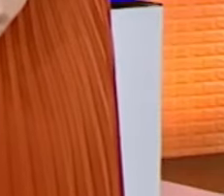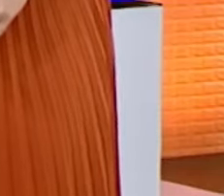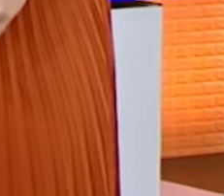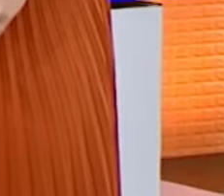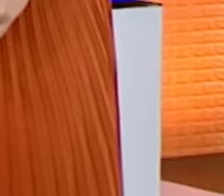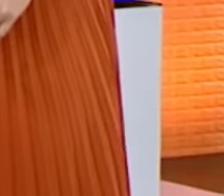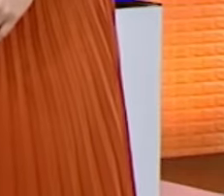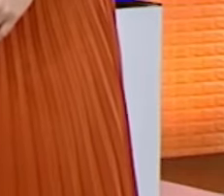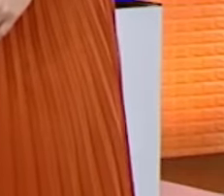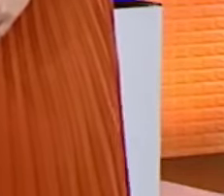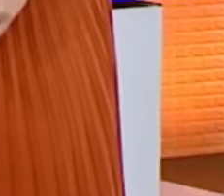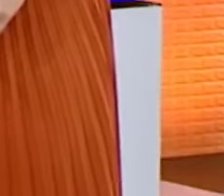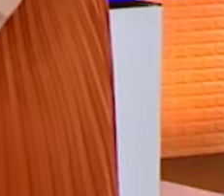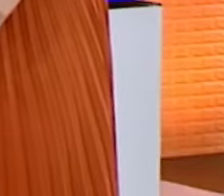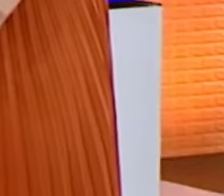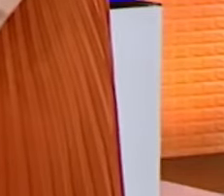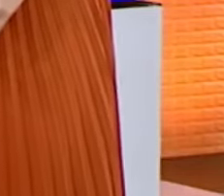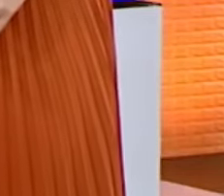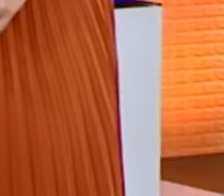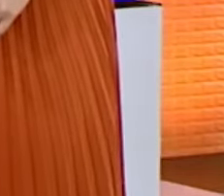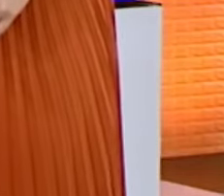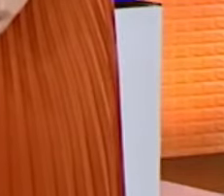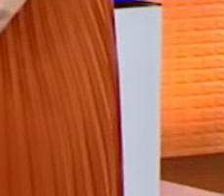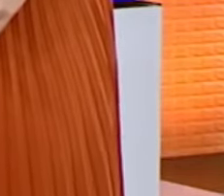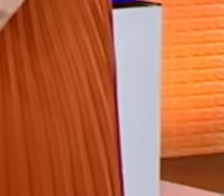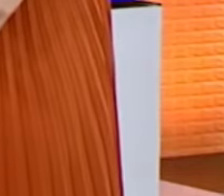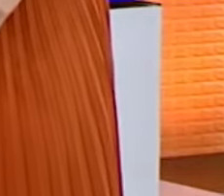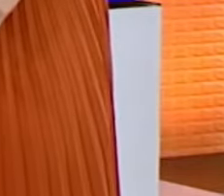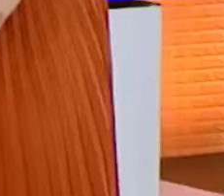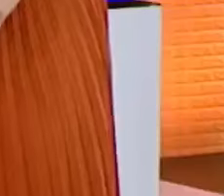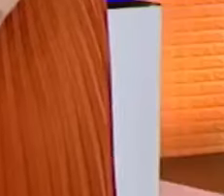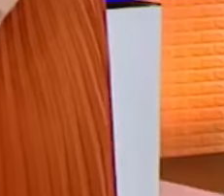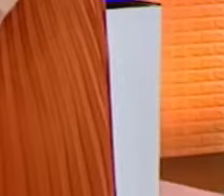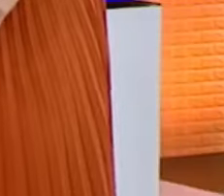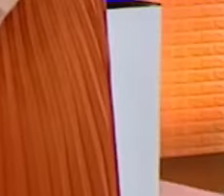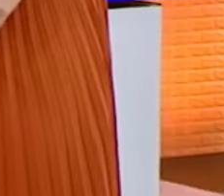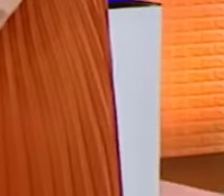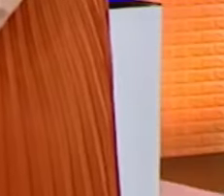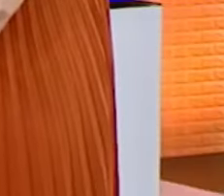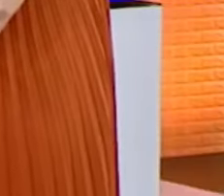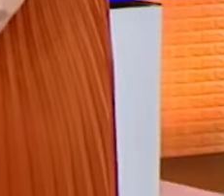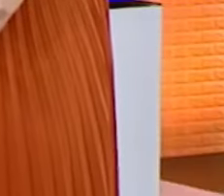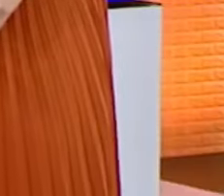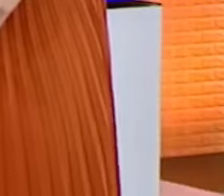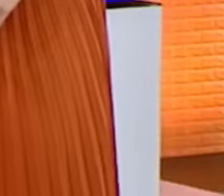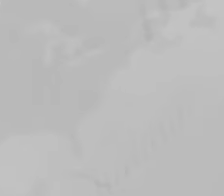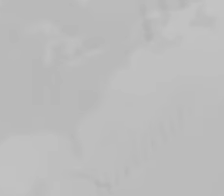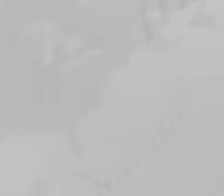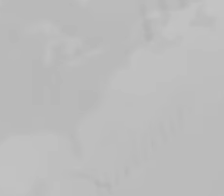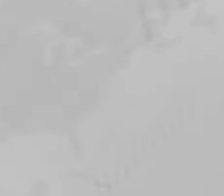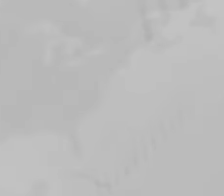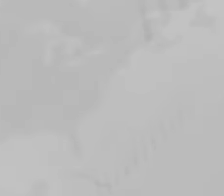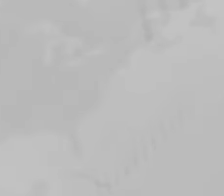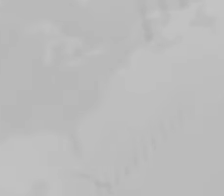abroad, subaybayan niyo po kami sa GMA Pinoy TV at sa www.gmanews.tv.